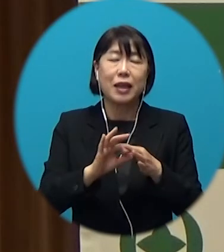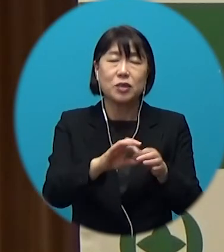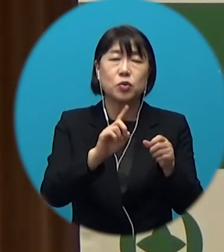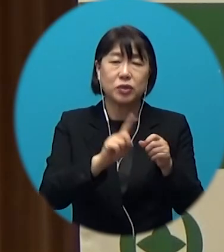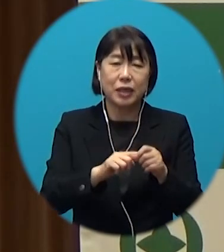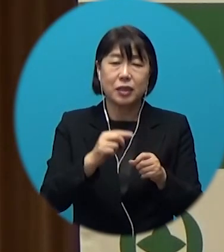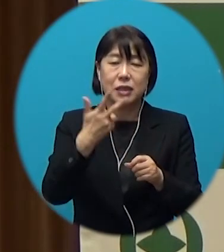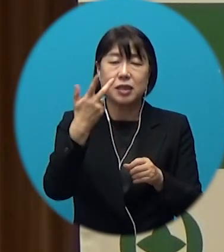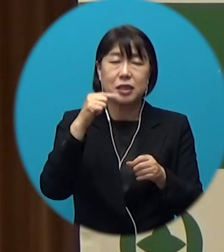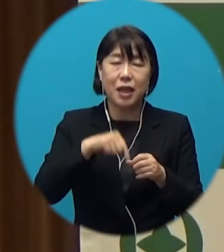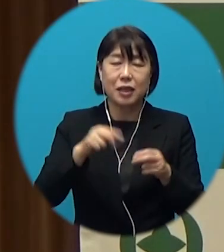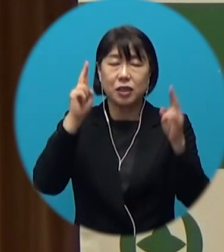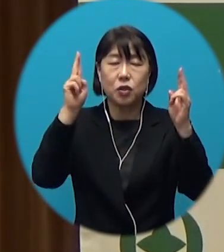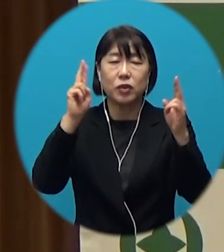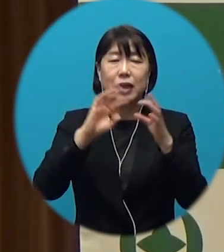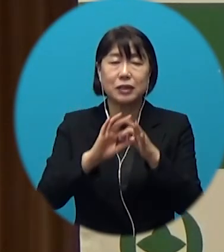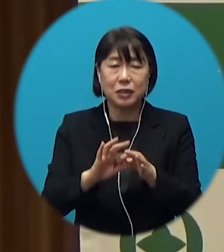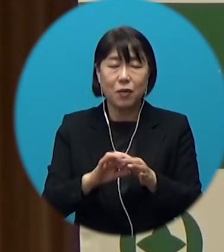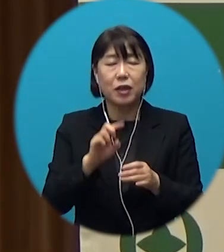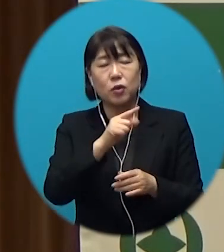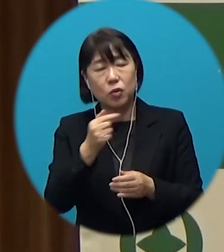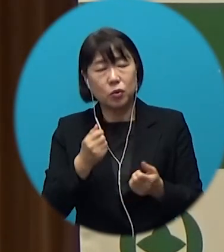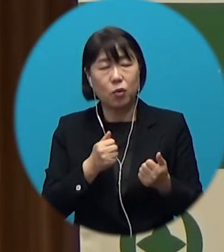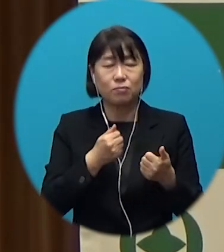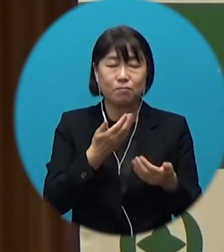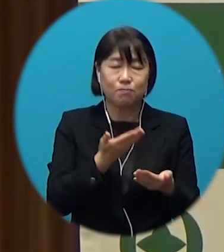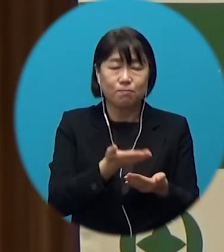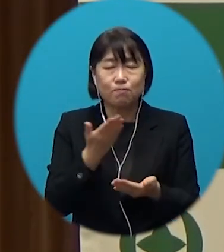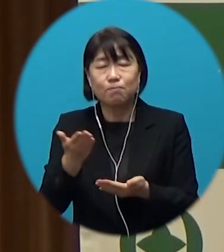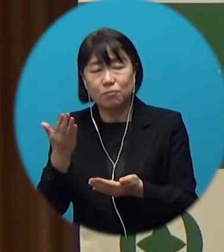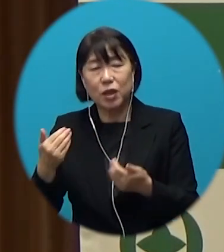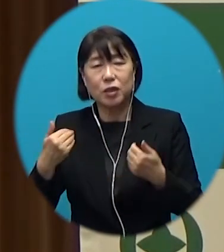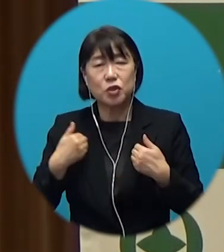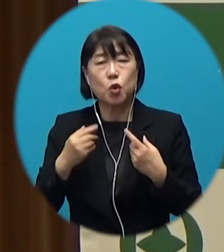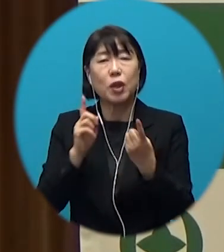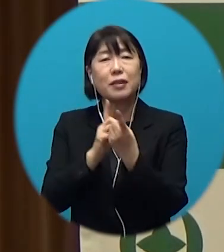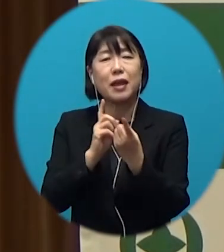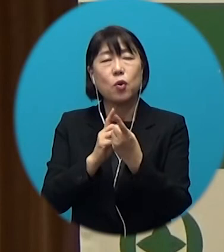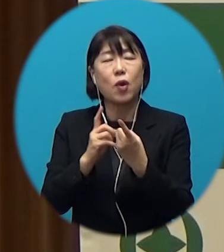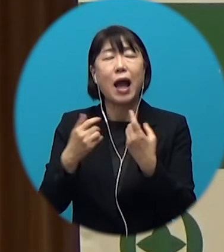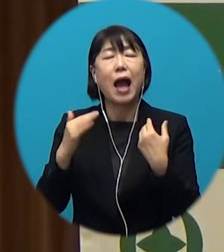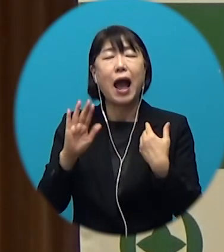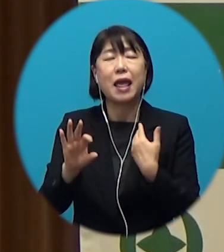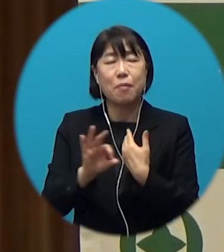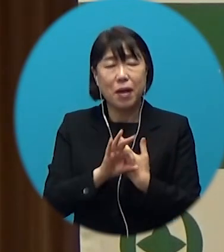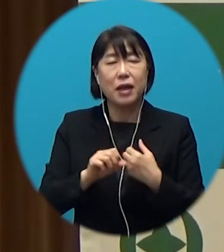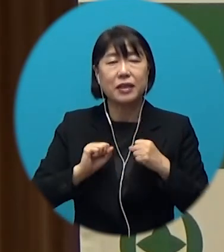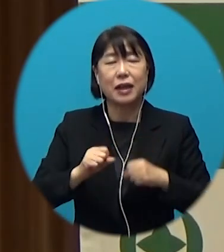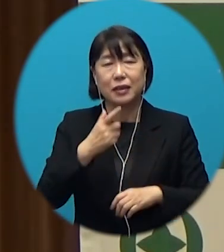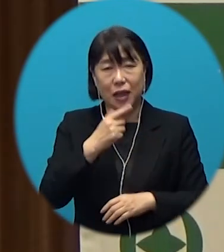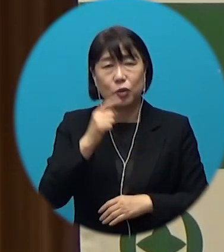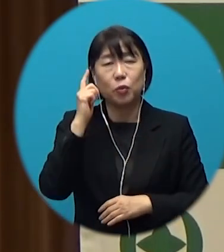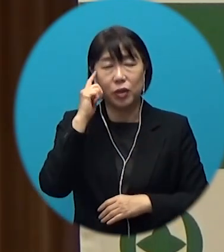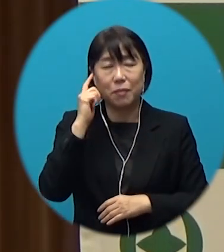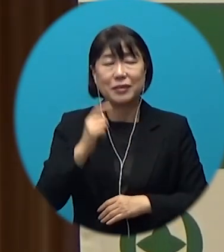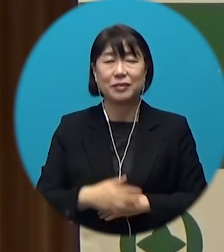響についてはお伺いさせていただいて、市として必要な対応があればしっかりとっていきたいと思っております。